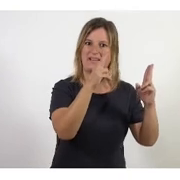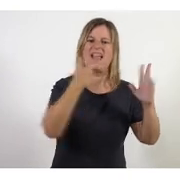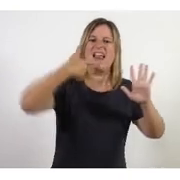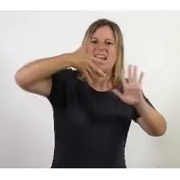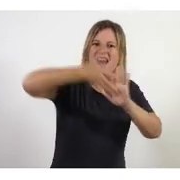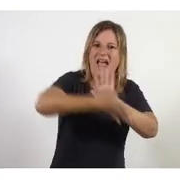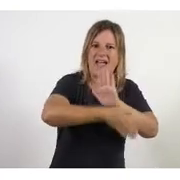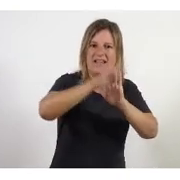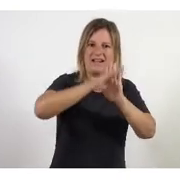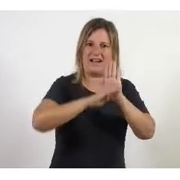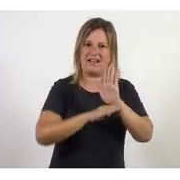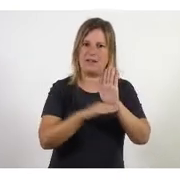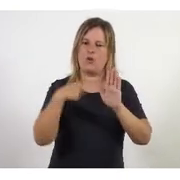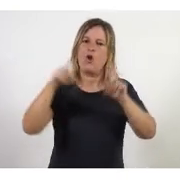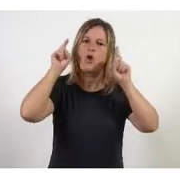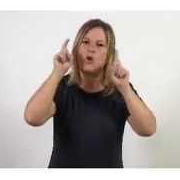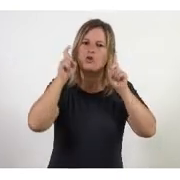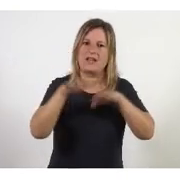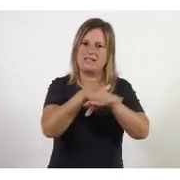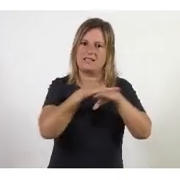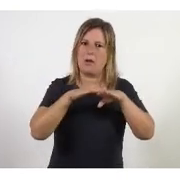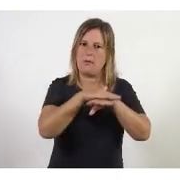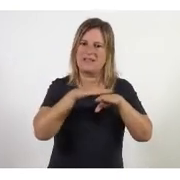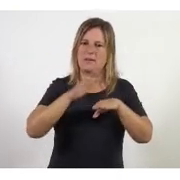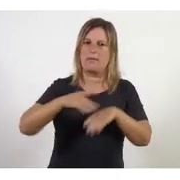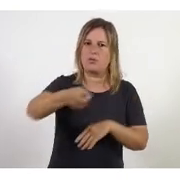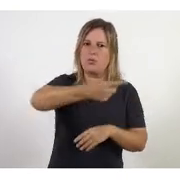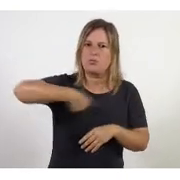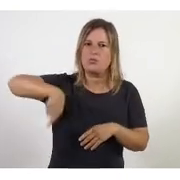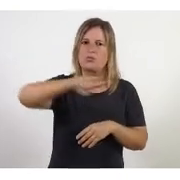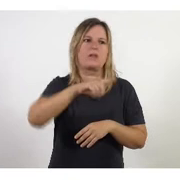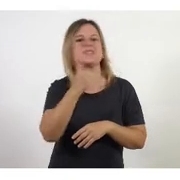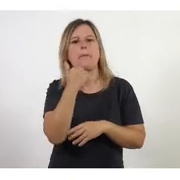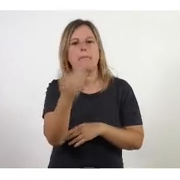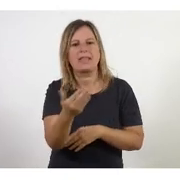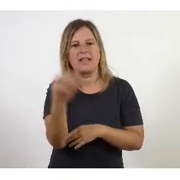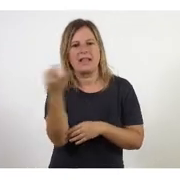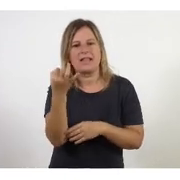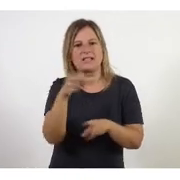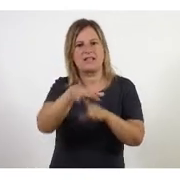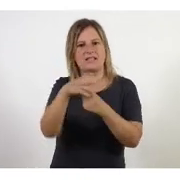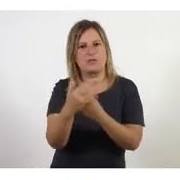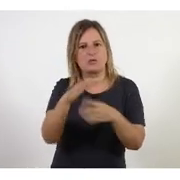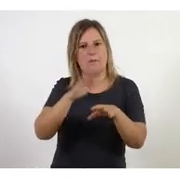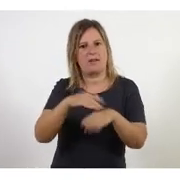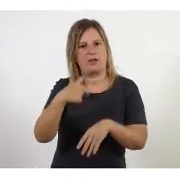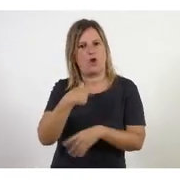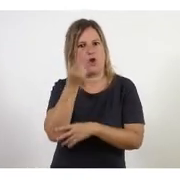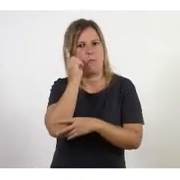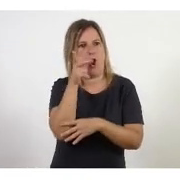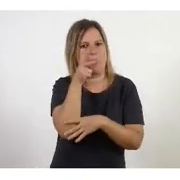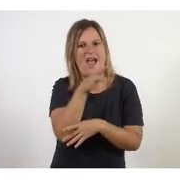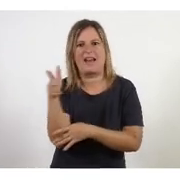uns consells bàsics perquè tots i totes us col·loqueu en situació, perquè ens col·loquem en la situació de anem a gravar amb el